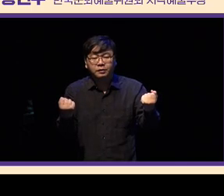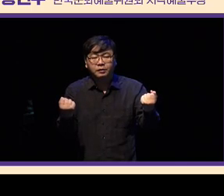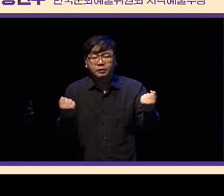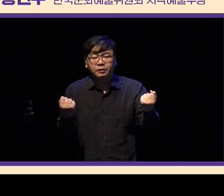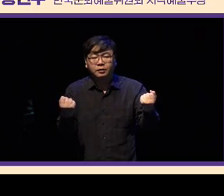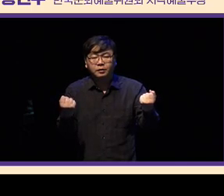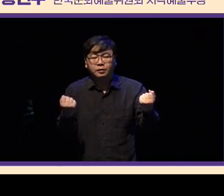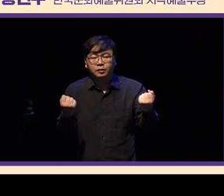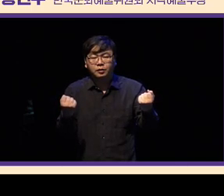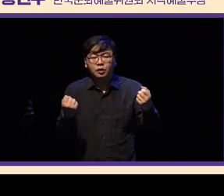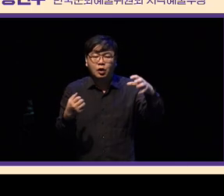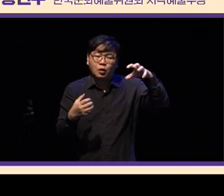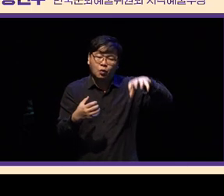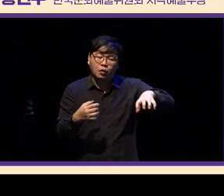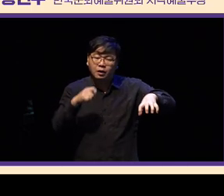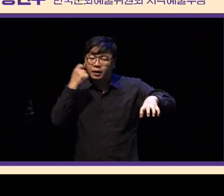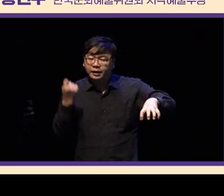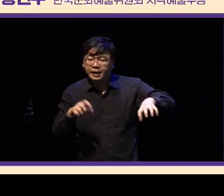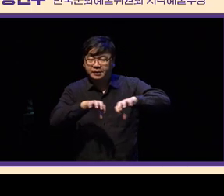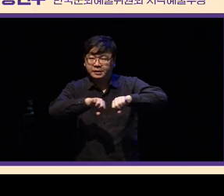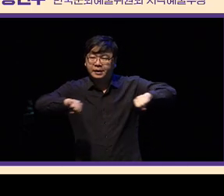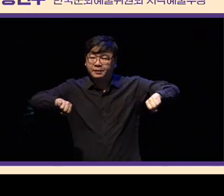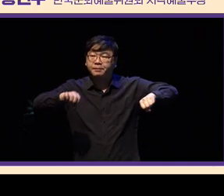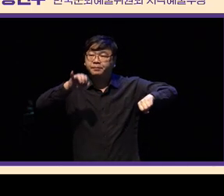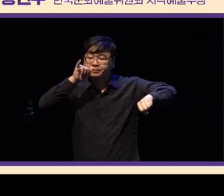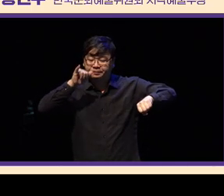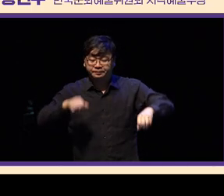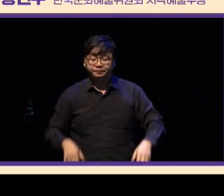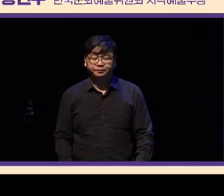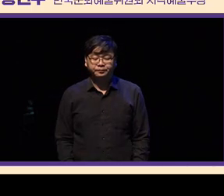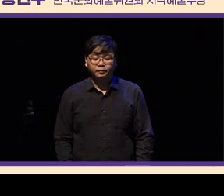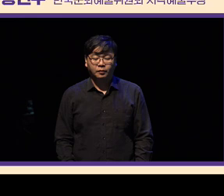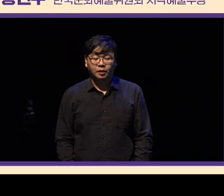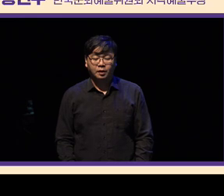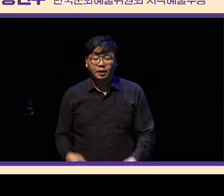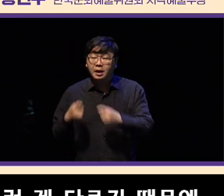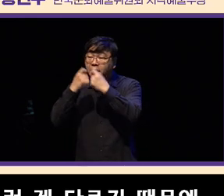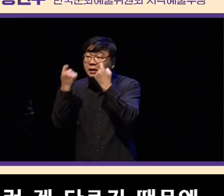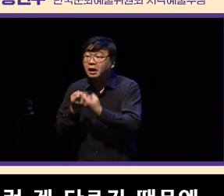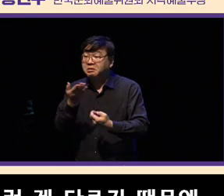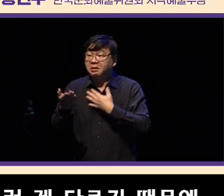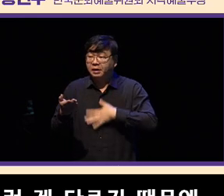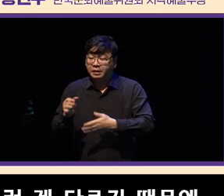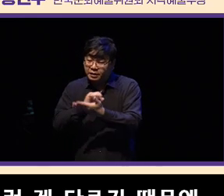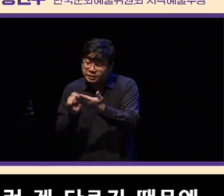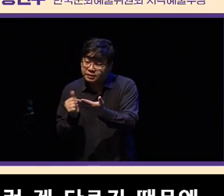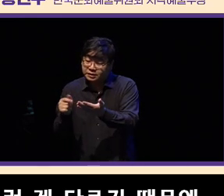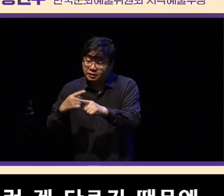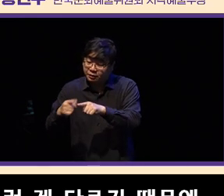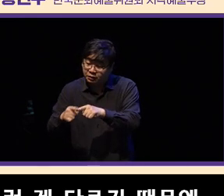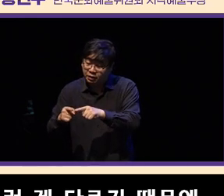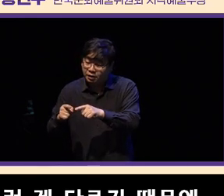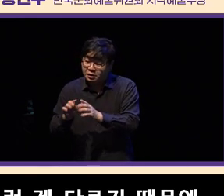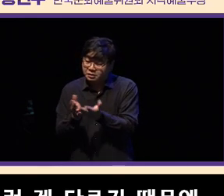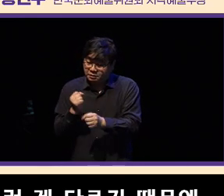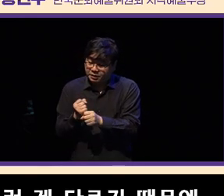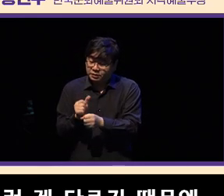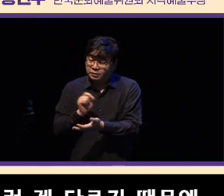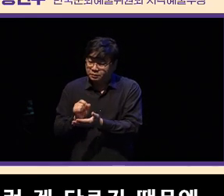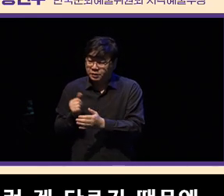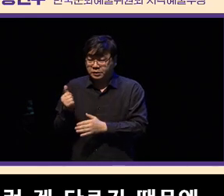때문에 일단 구분을 했는데 뭐 개인은 아시다시피 뭐 작가나 기획자나 비평가 매체 단체를